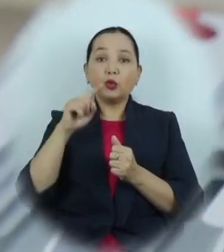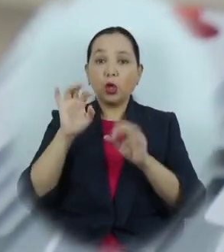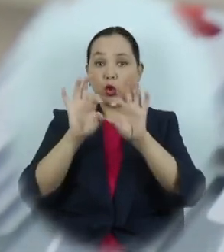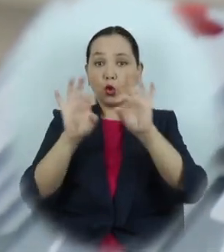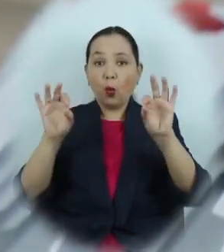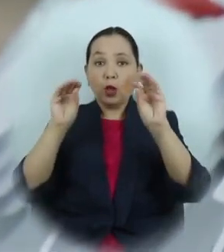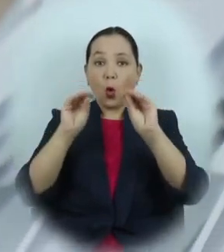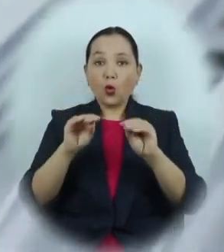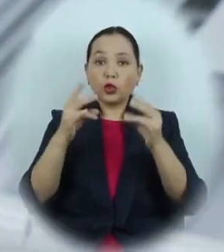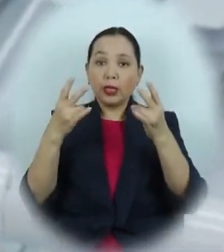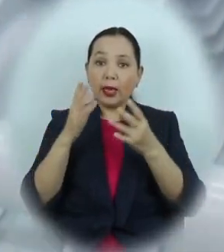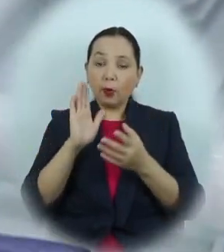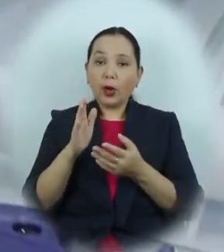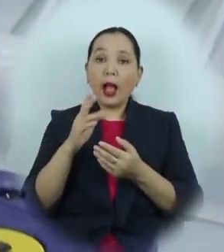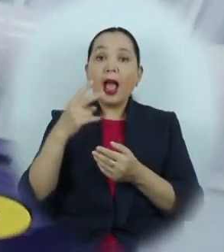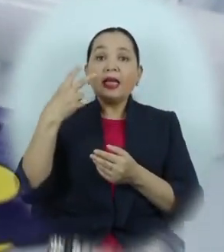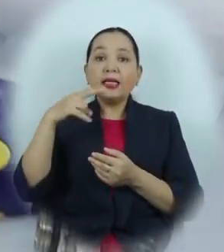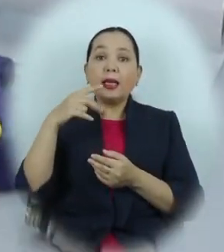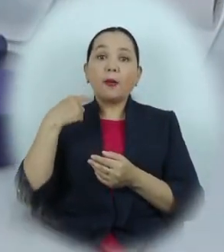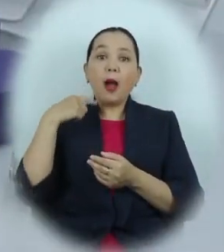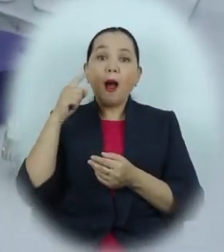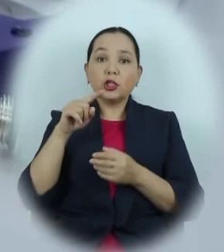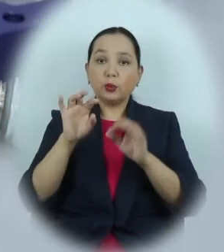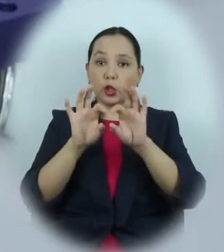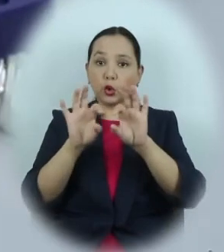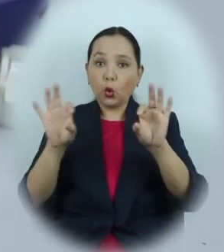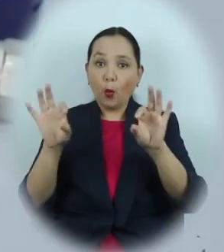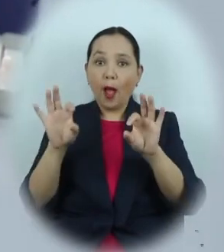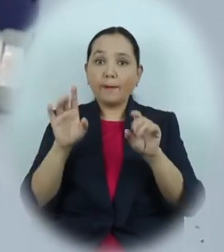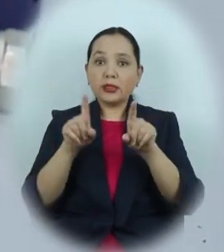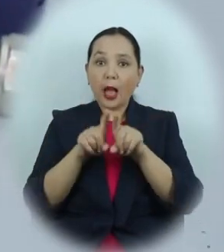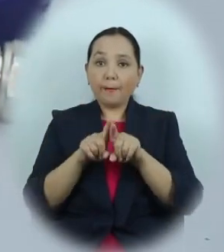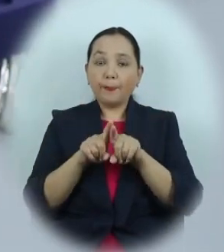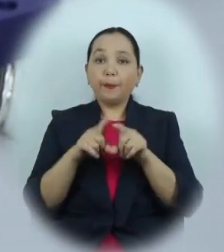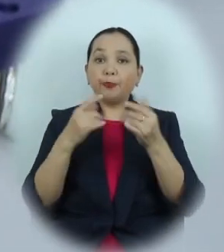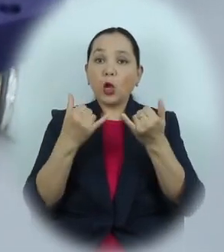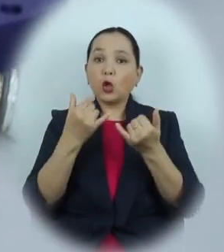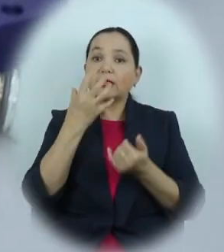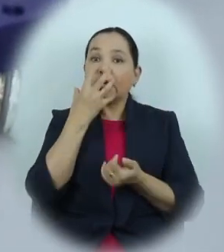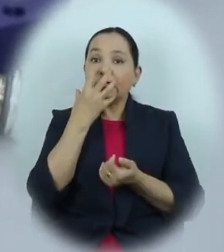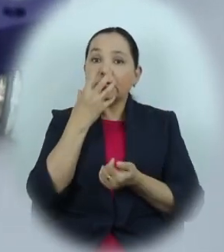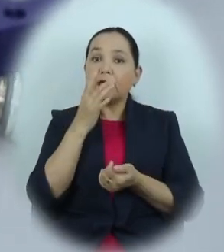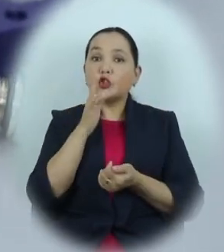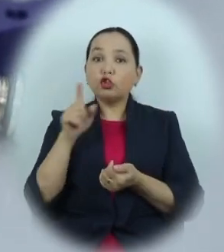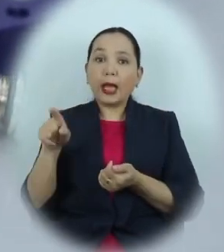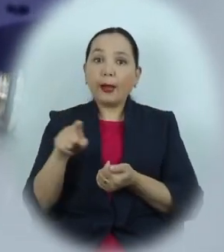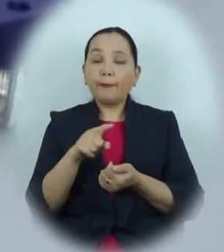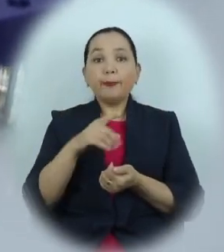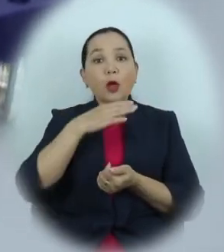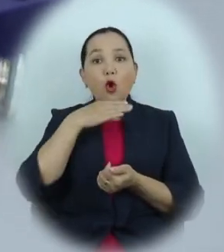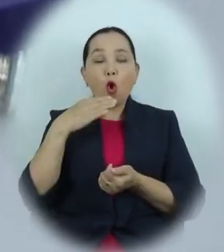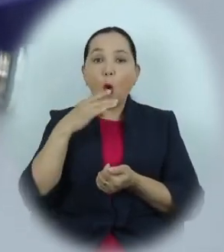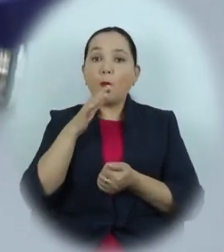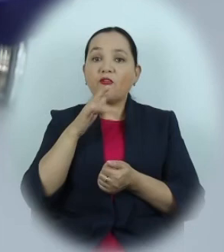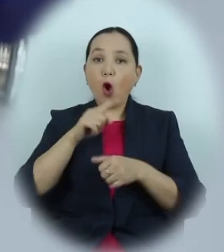alışımız gerek buladı. 20 hacimli turbamız diyem yani hazır kızdırışta köp